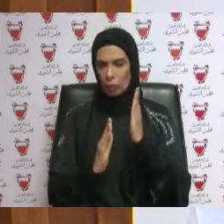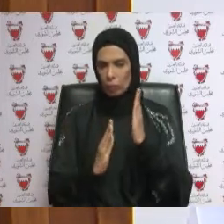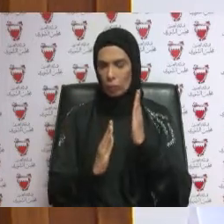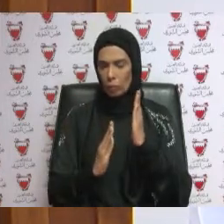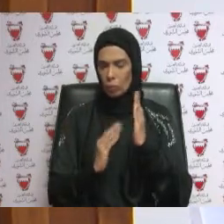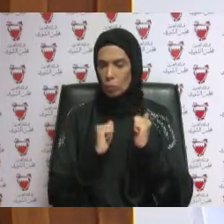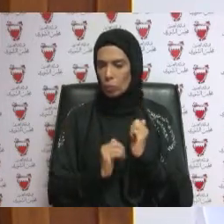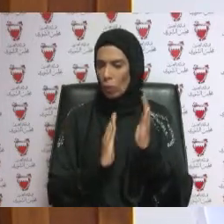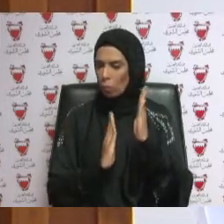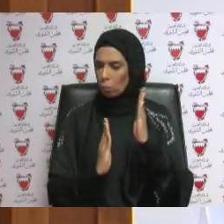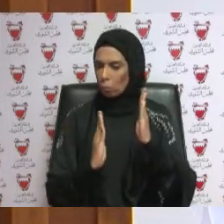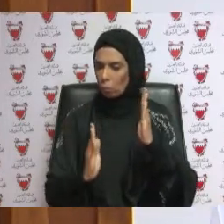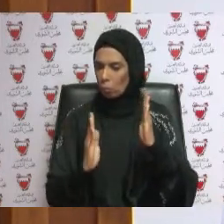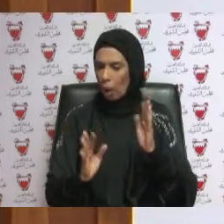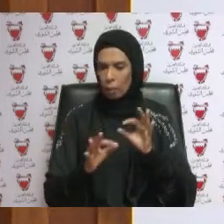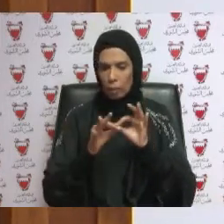ورد